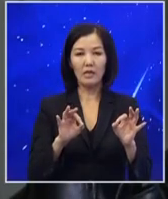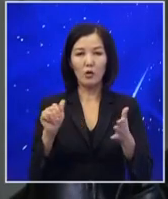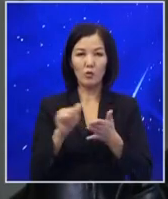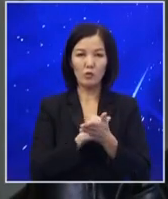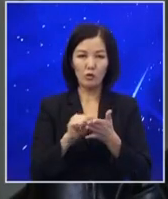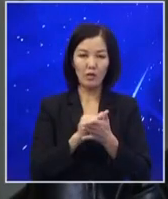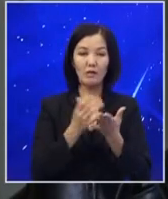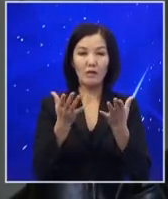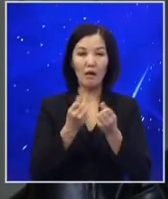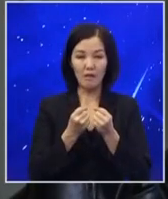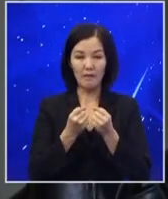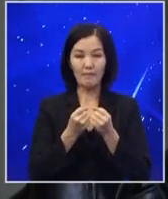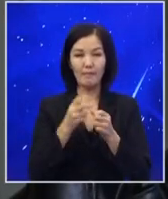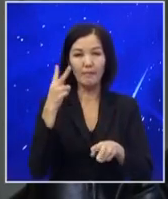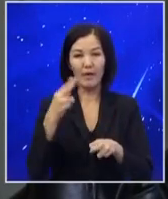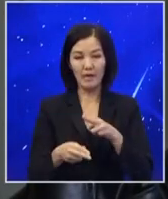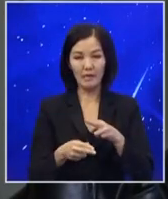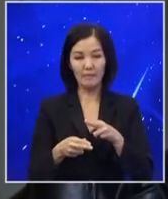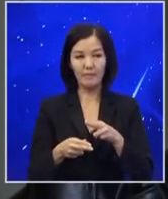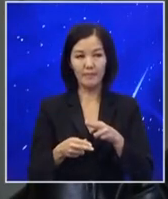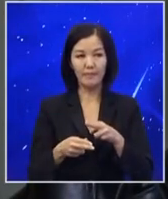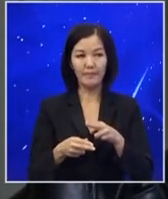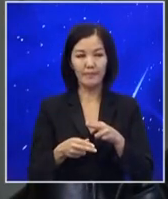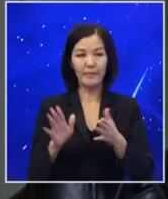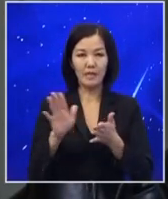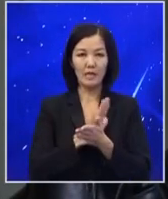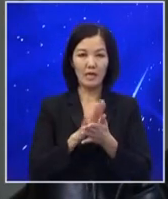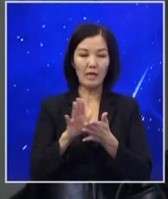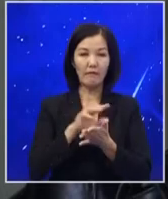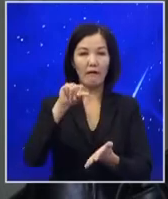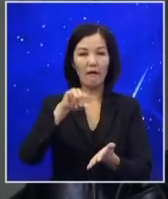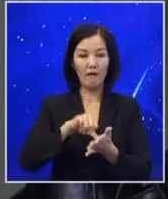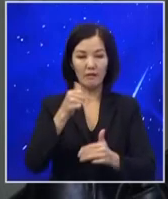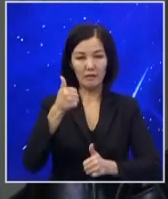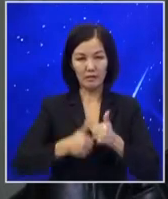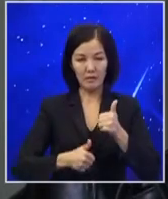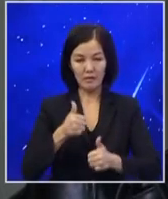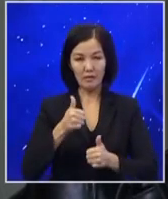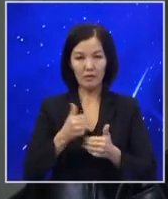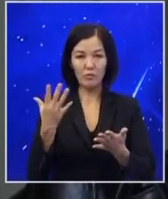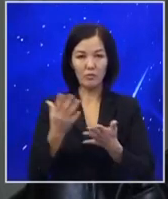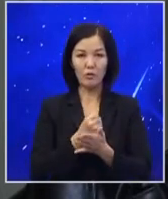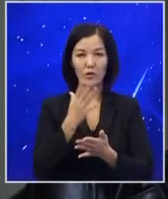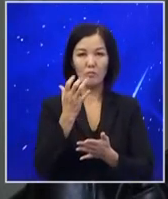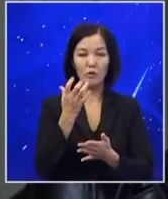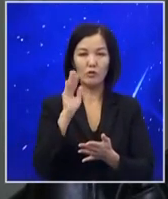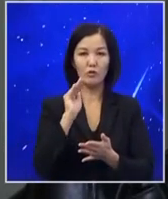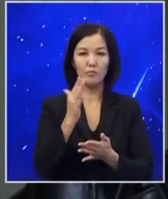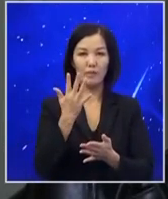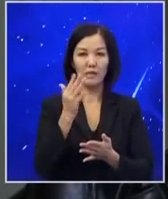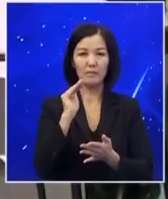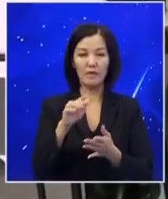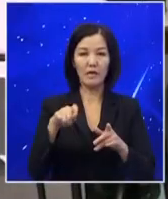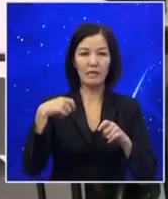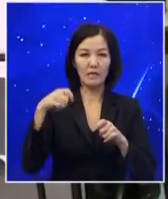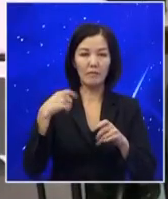сертификатын оқуды аяқтаған деген сертификатын алып, грантқа қатысып, конкурсына грант алып, 505 мыңға екі машине